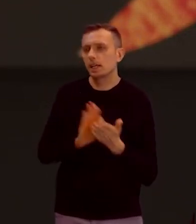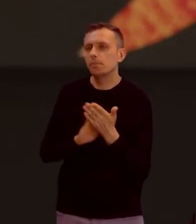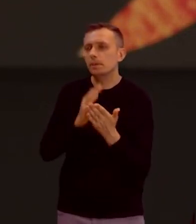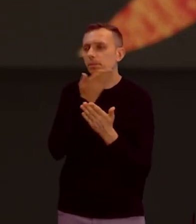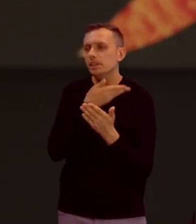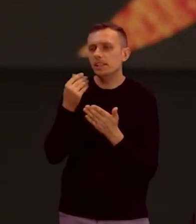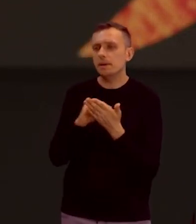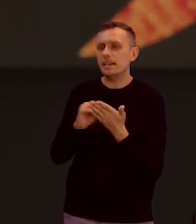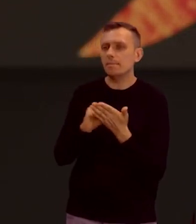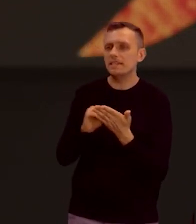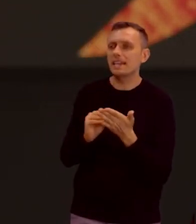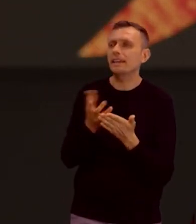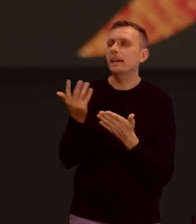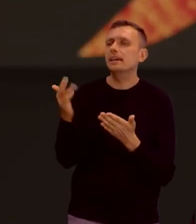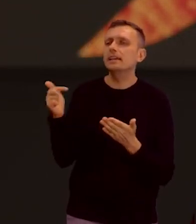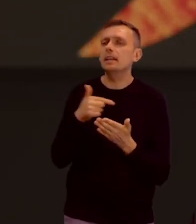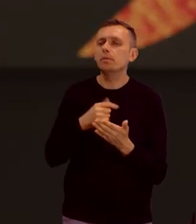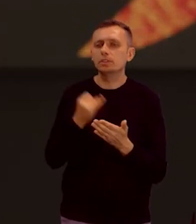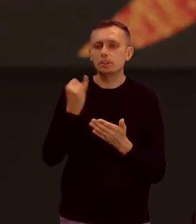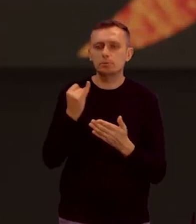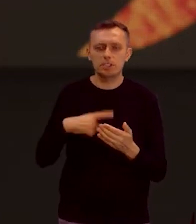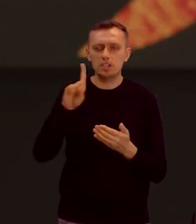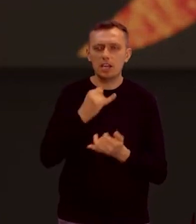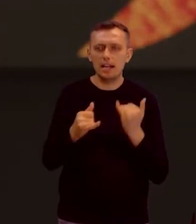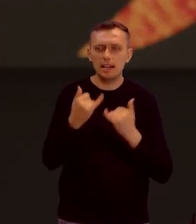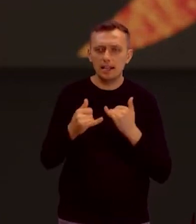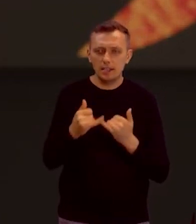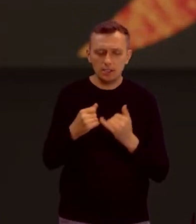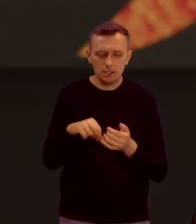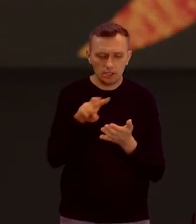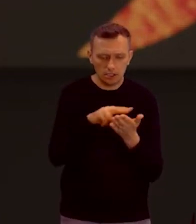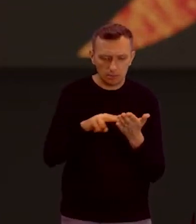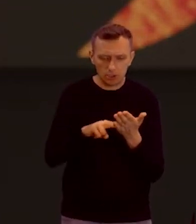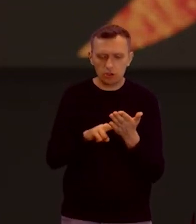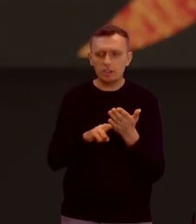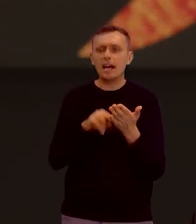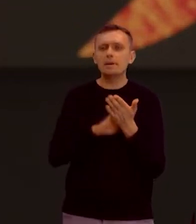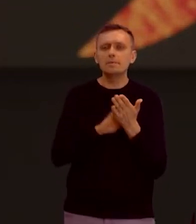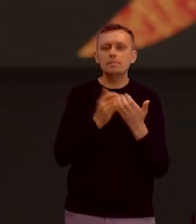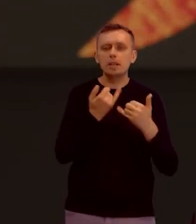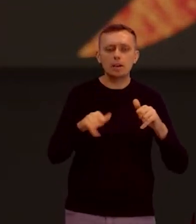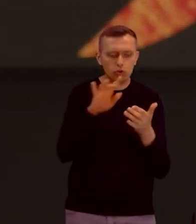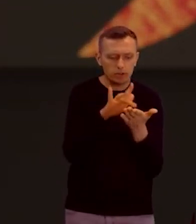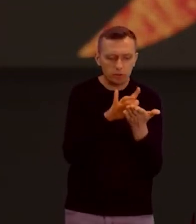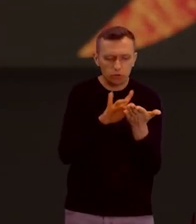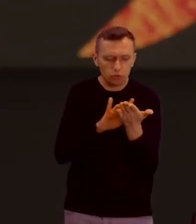zawsze błogosławieństwem, a wiele dzieci jest znakiem łaski Pana Boga. Bóg nie